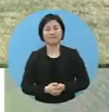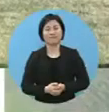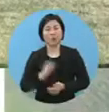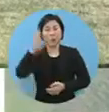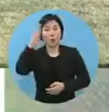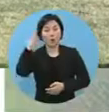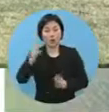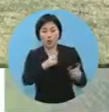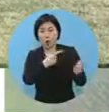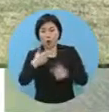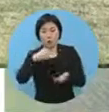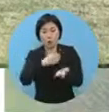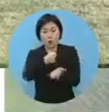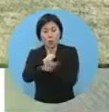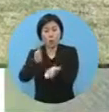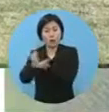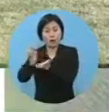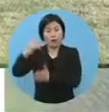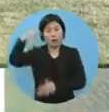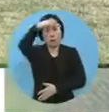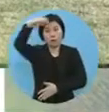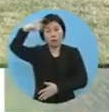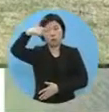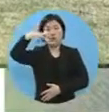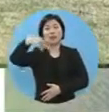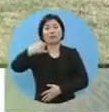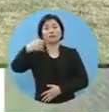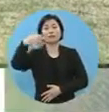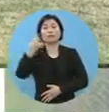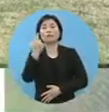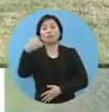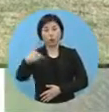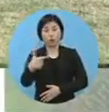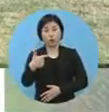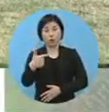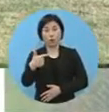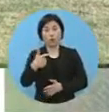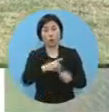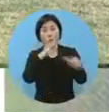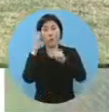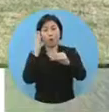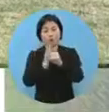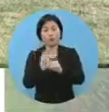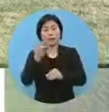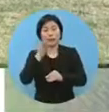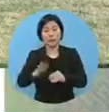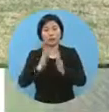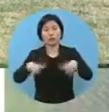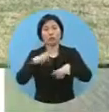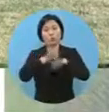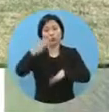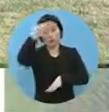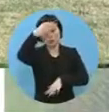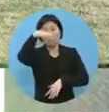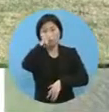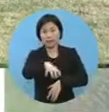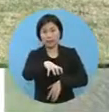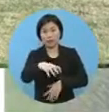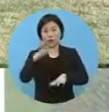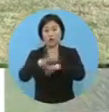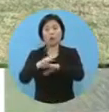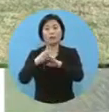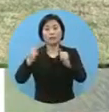최근 여러 분야에서 무인 항공기, 드론의 활약이 눈부신데요. 전남 농업기술원에서는 농민들을 대상으로 드론 교육을